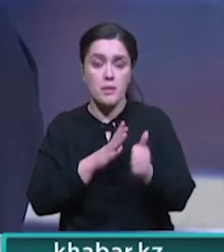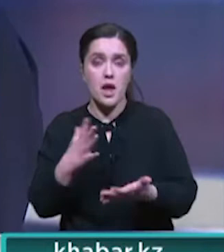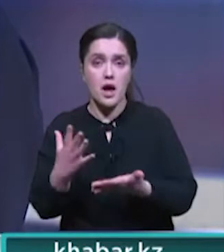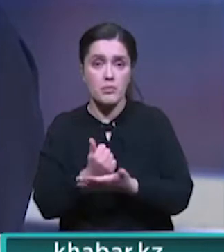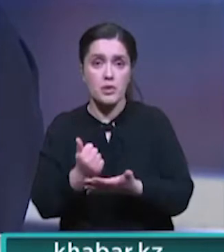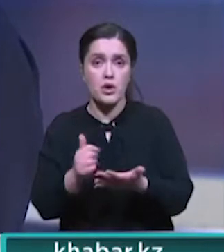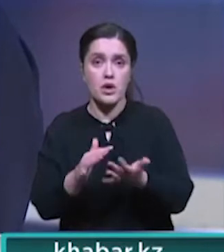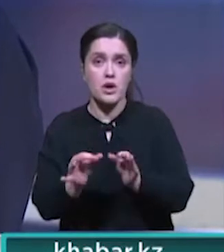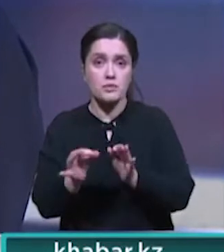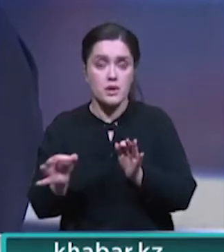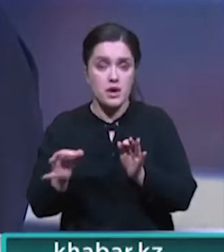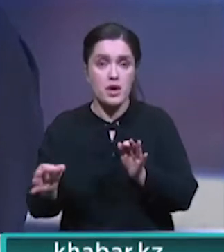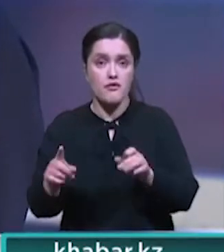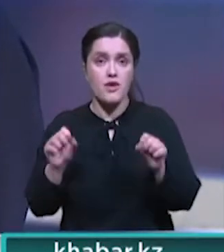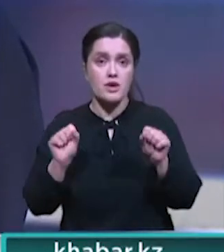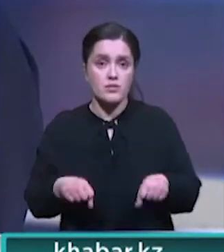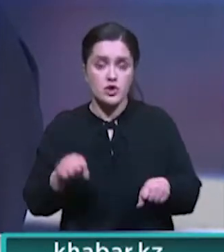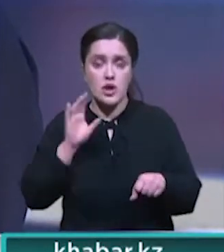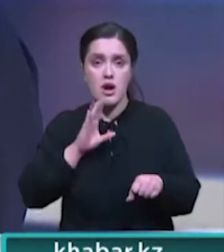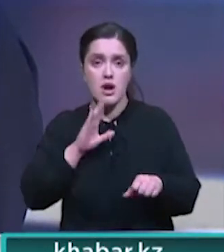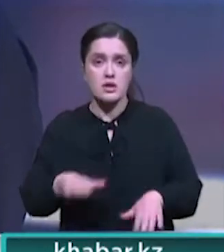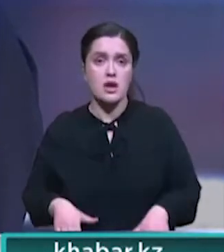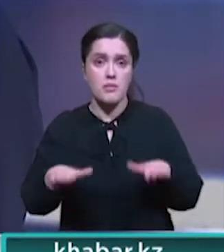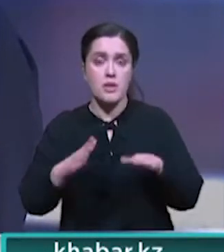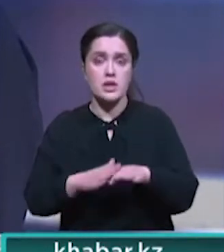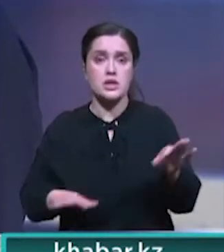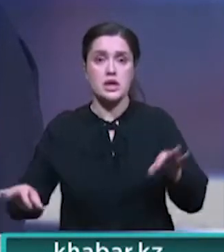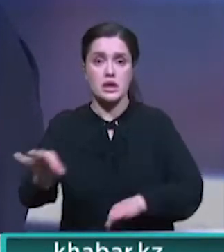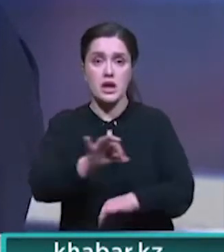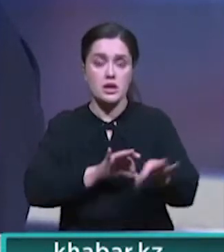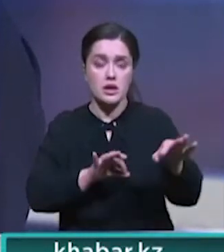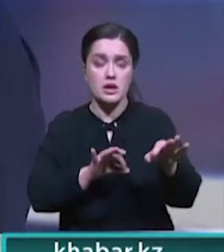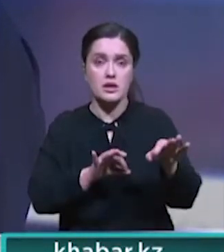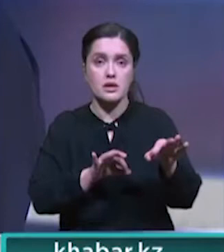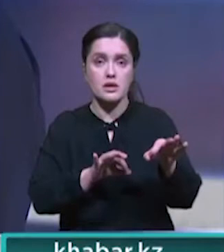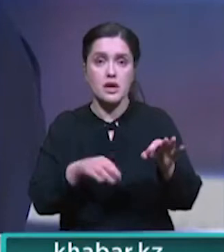реально попадают в зону возможных подтоплений. Разработанная карта